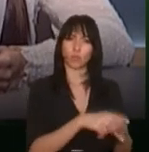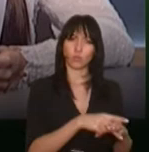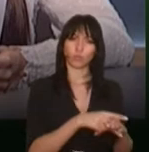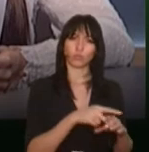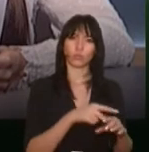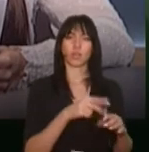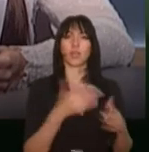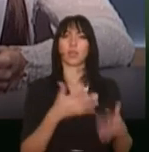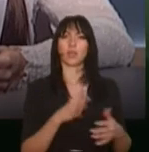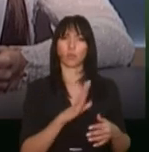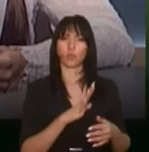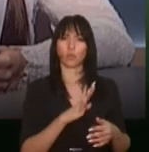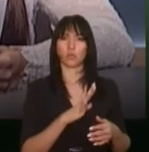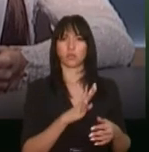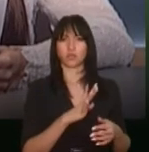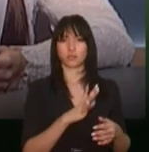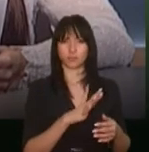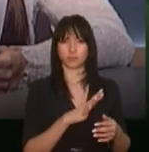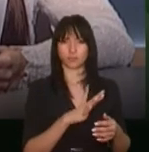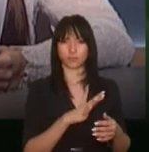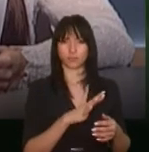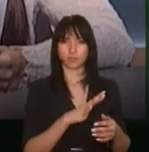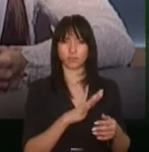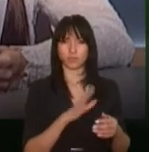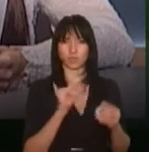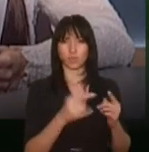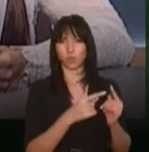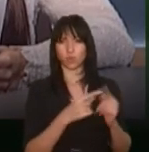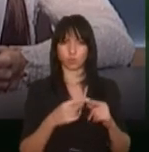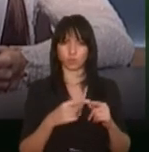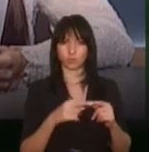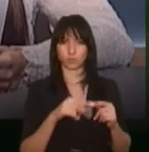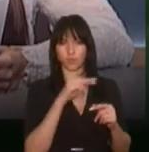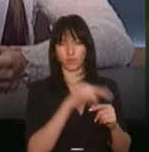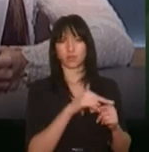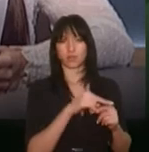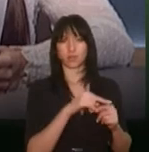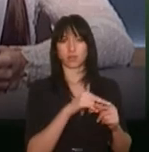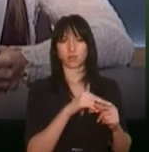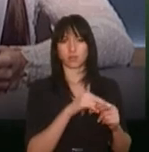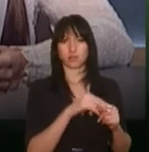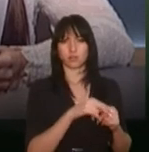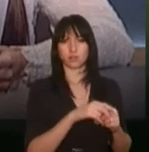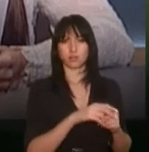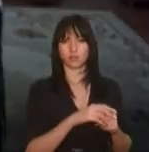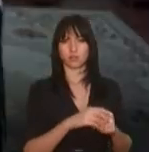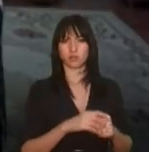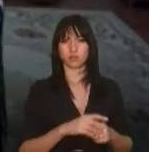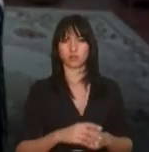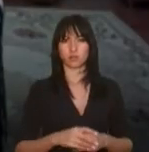і висновок і допуск дитини безпосередньо до занять вже інтенсивною